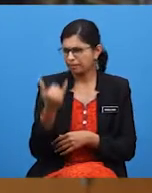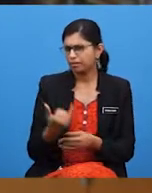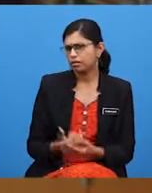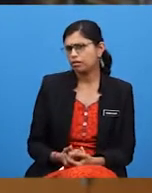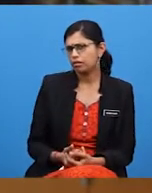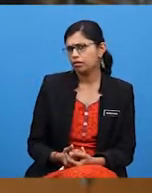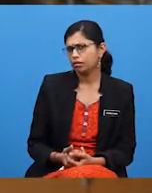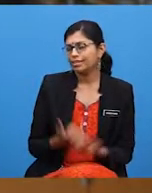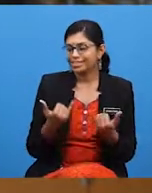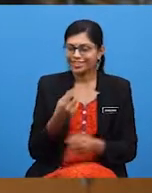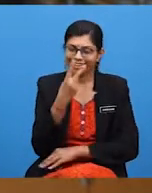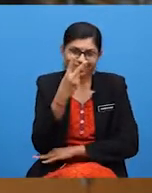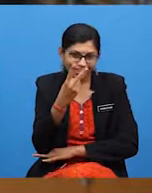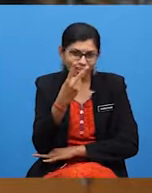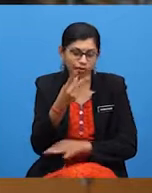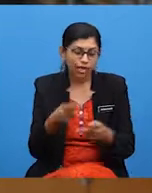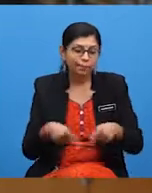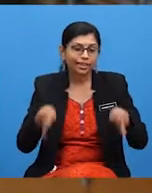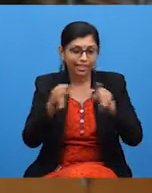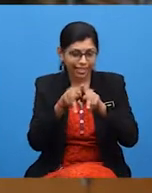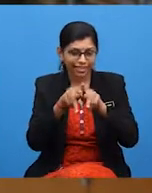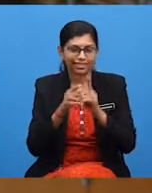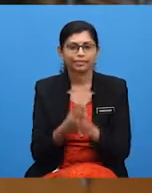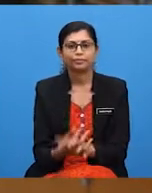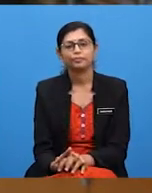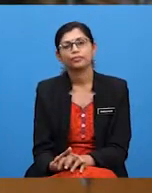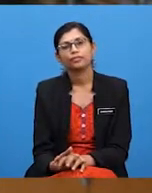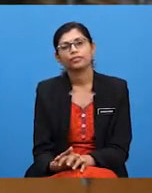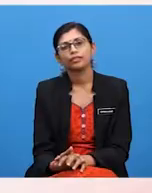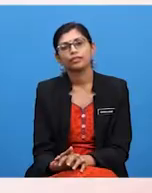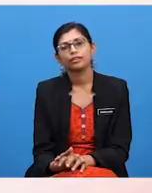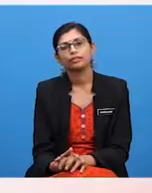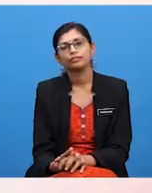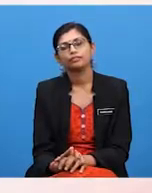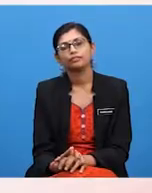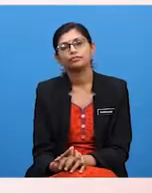Mari kita lihat kepentingan pertumbuhan primer dahulu.